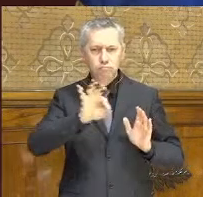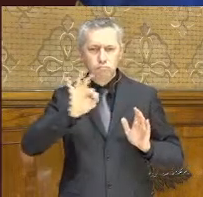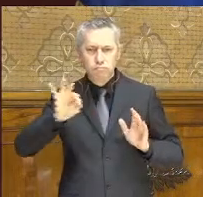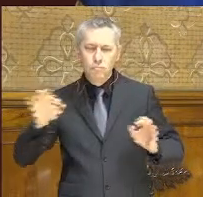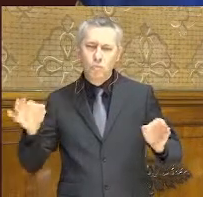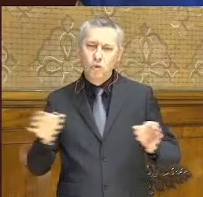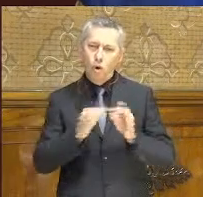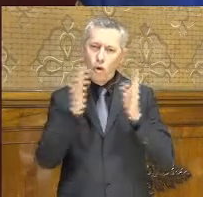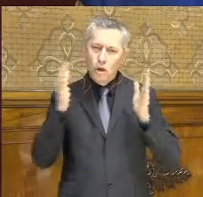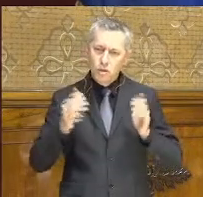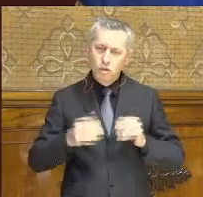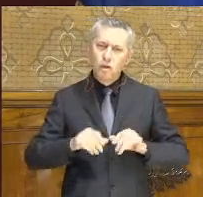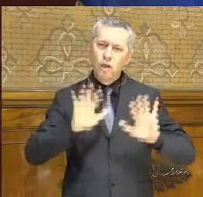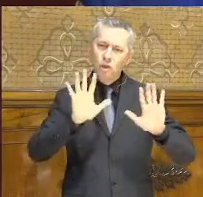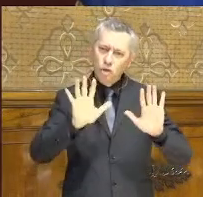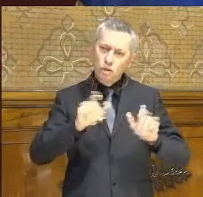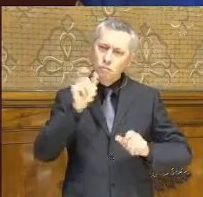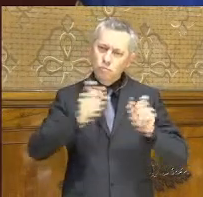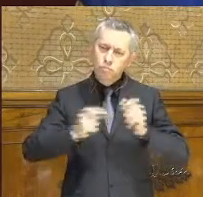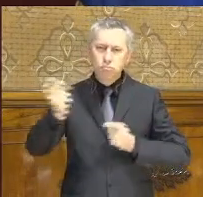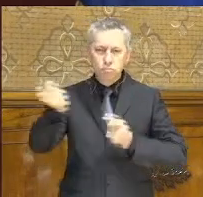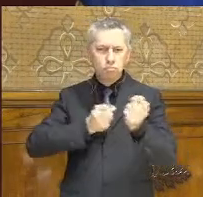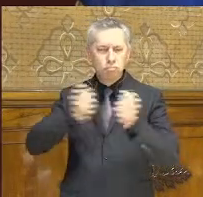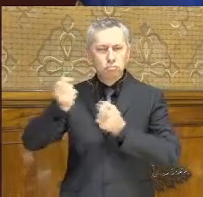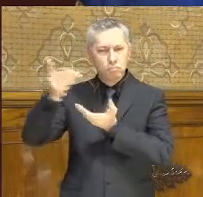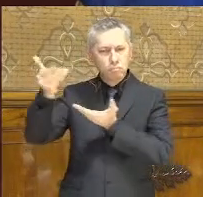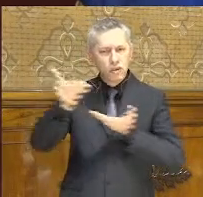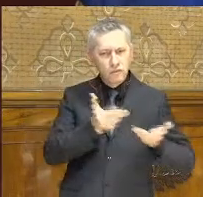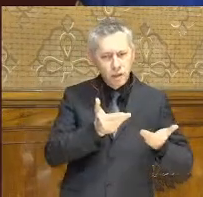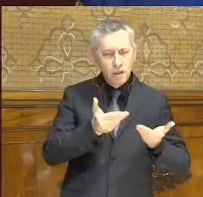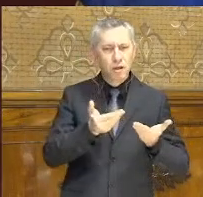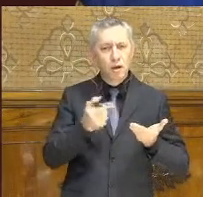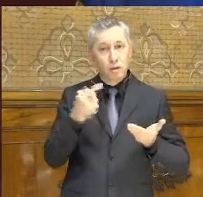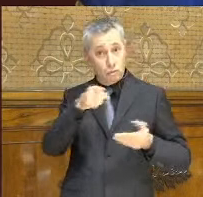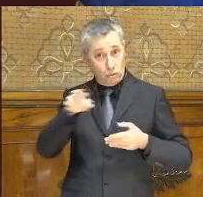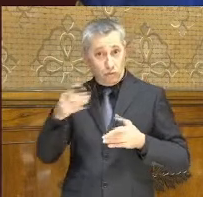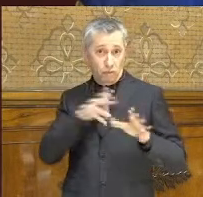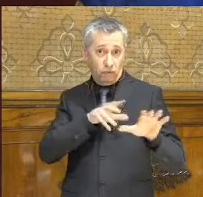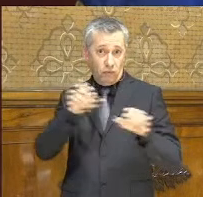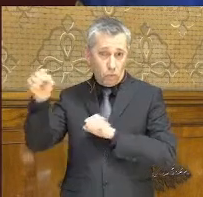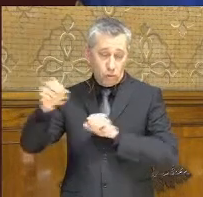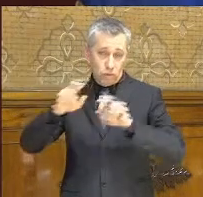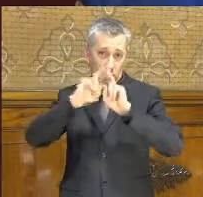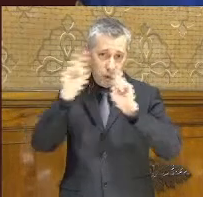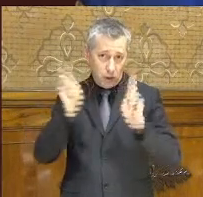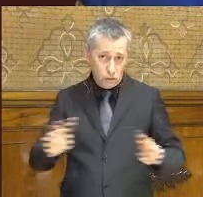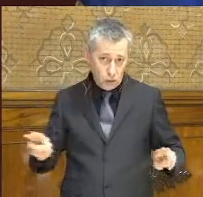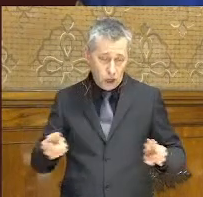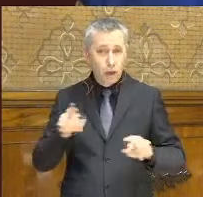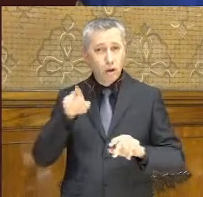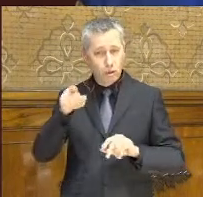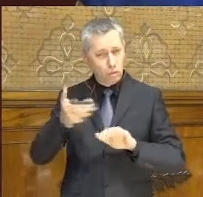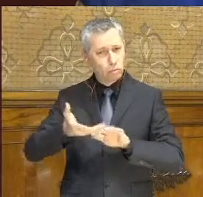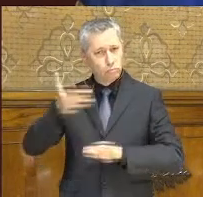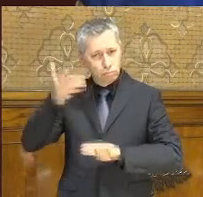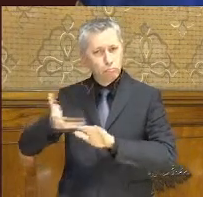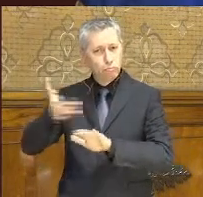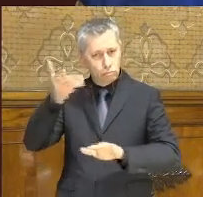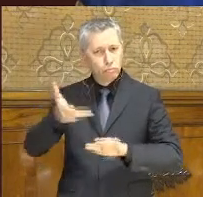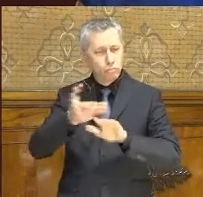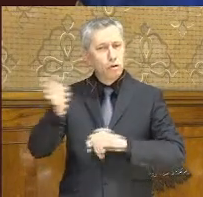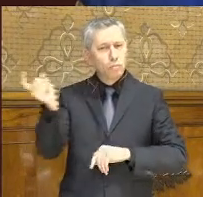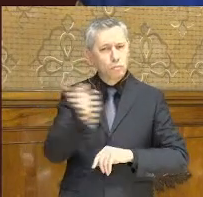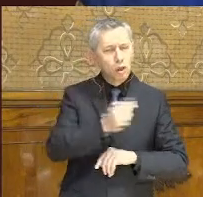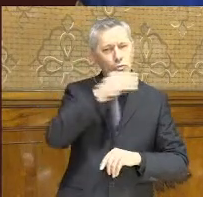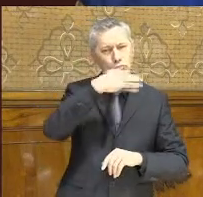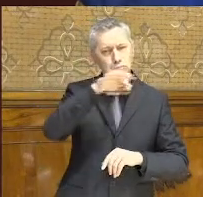invitando 10 voci di riferimento del panorama internazionale che si esprimono